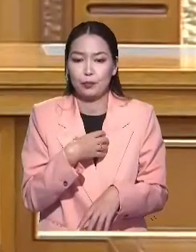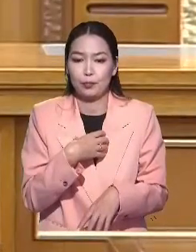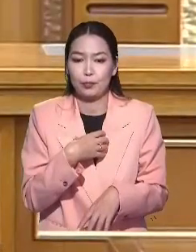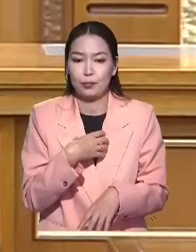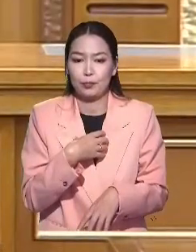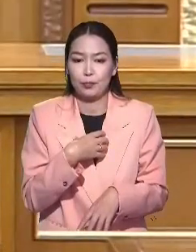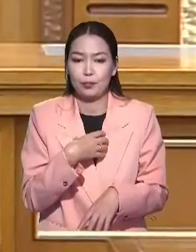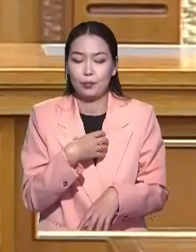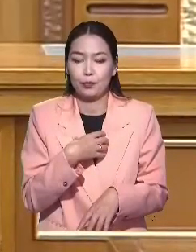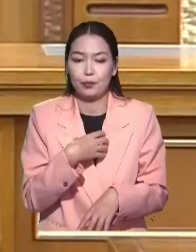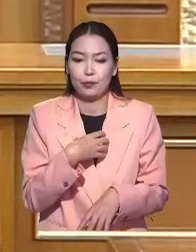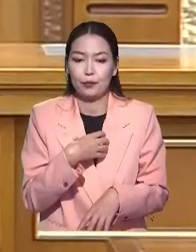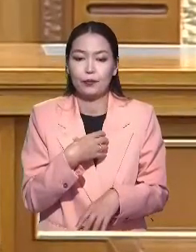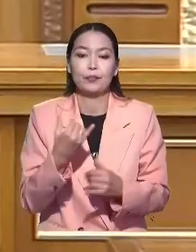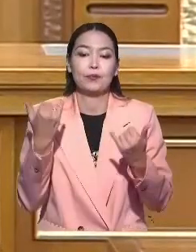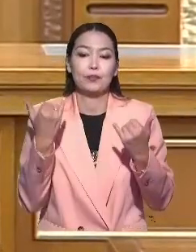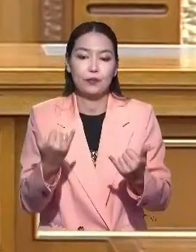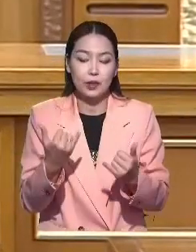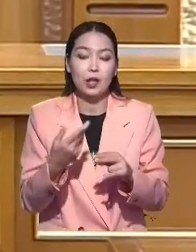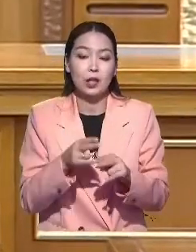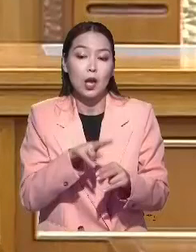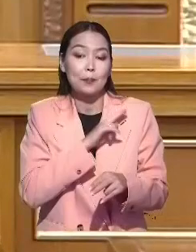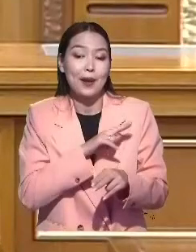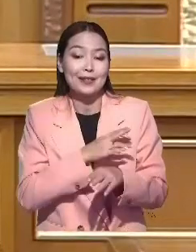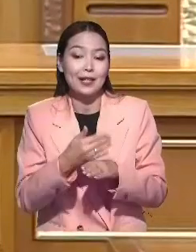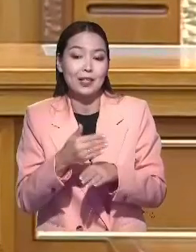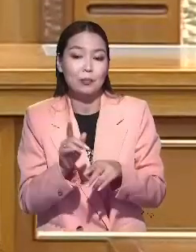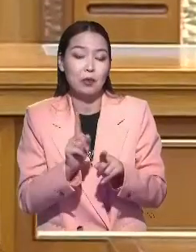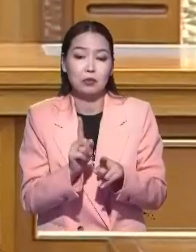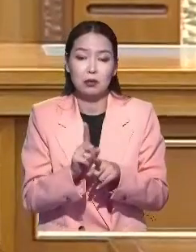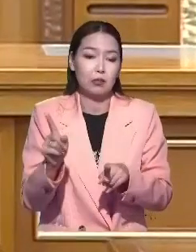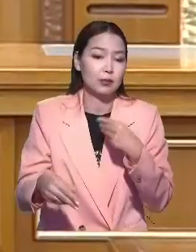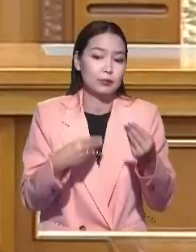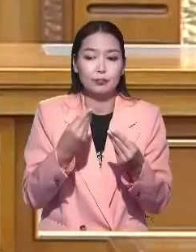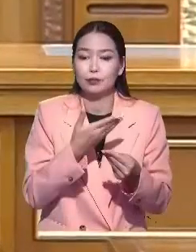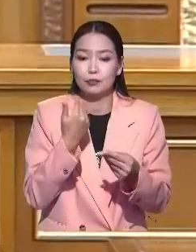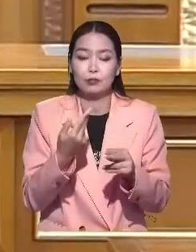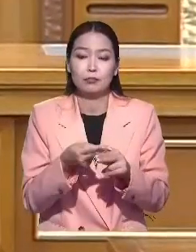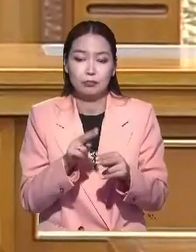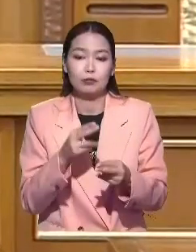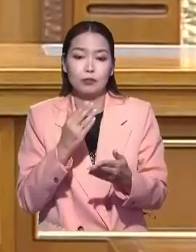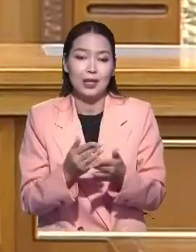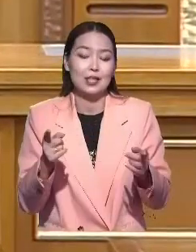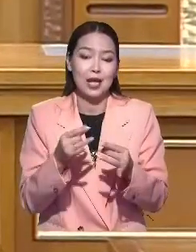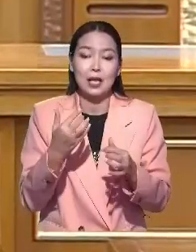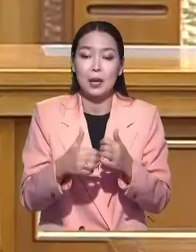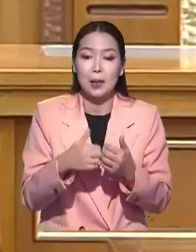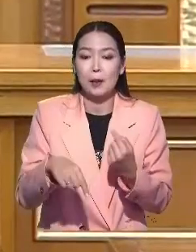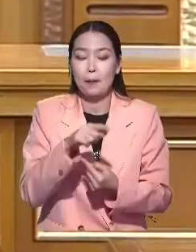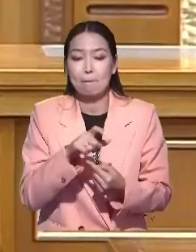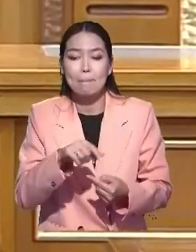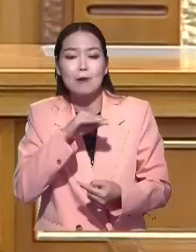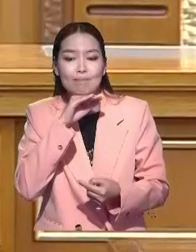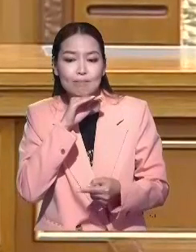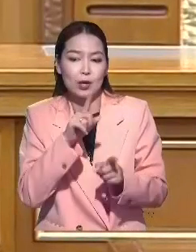что кредитование реального сектора... Қазір нақты секторға несие әлі де ойдағыдай берілмей жатқан ашық айтуымыз керек. Шағын және орта бизнесті жеткілікті